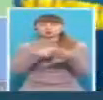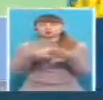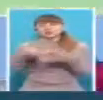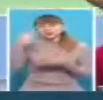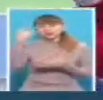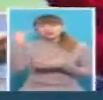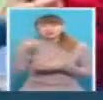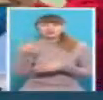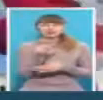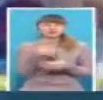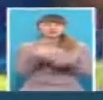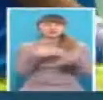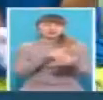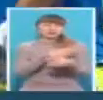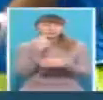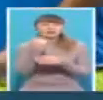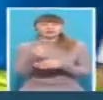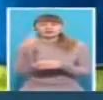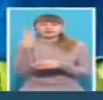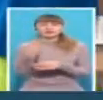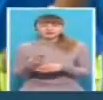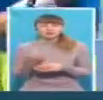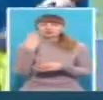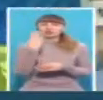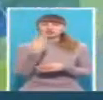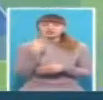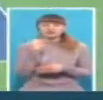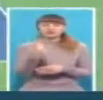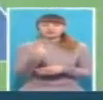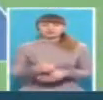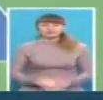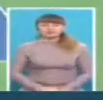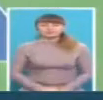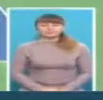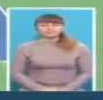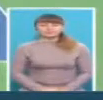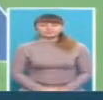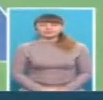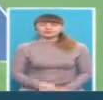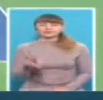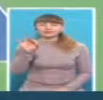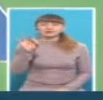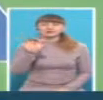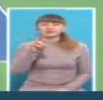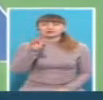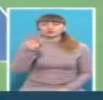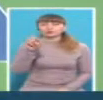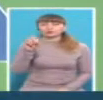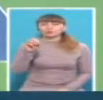Хорватияға 1-3 есебімен жол берді. Дэвис кубогы 1909 жылдан бері теннистің ерлер арасында өткізілетін ірі халықаралық